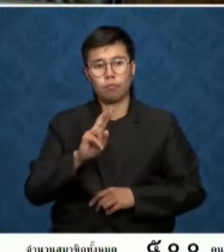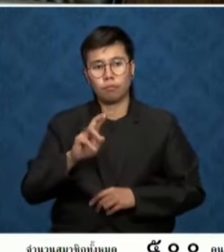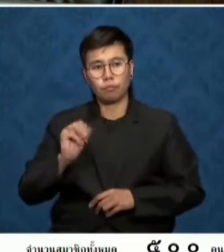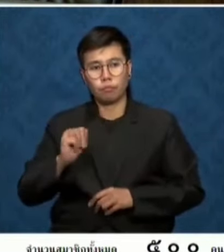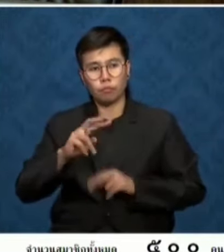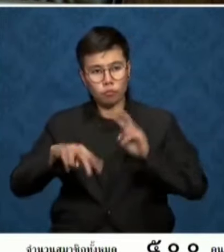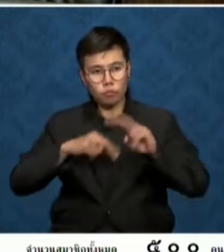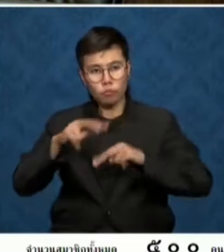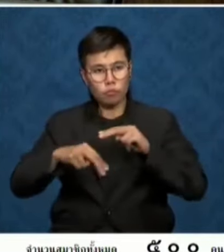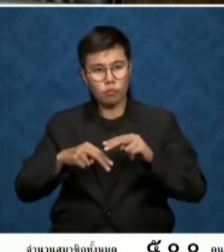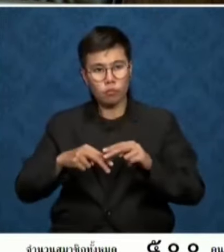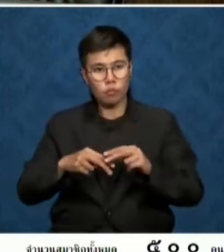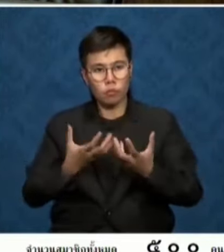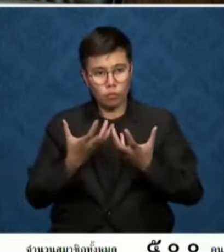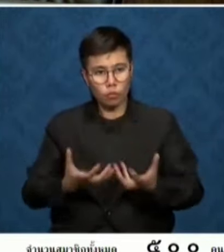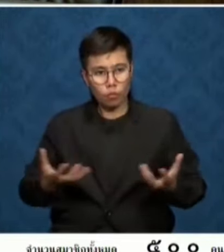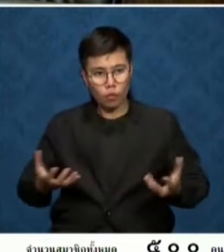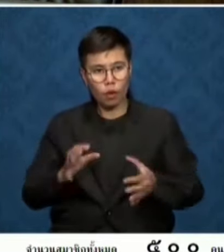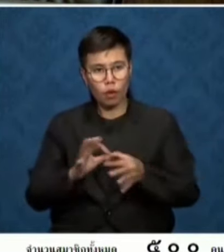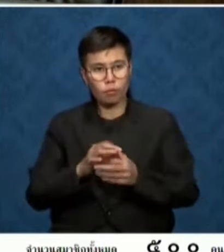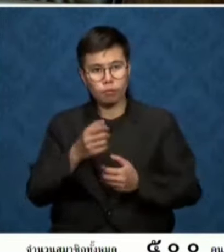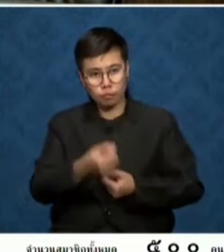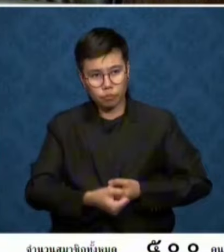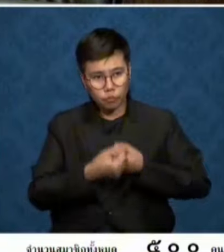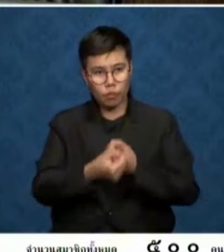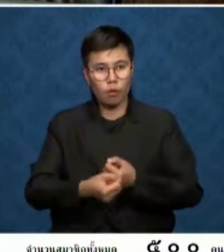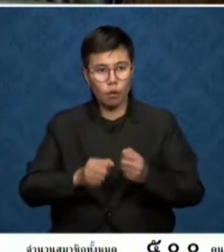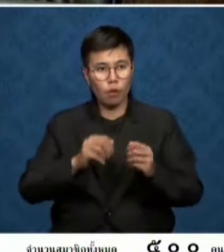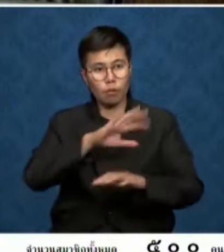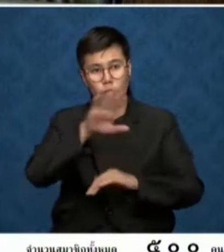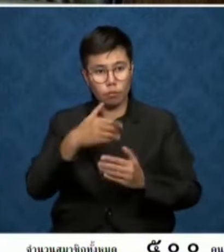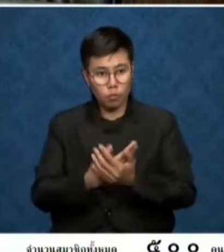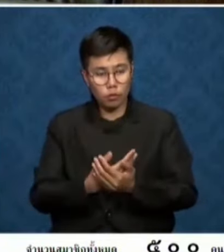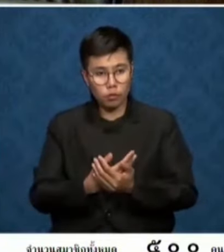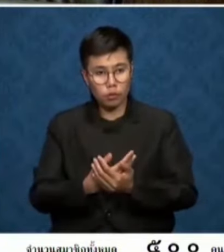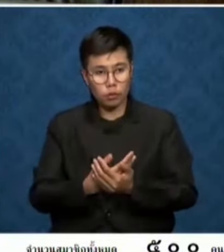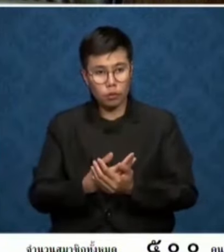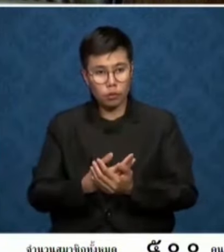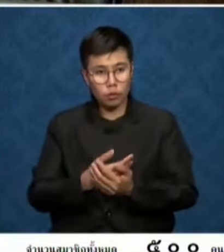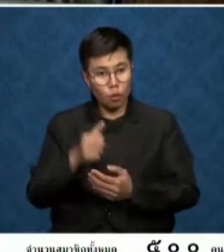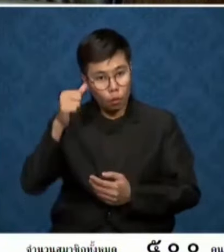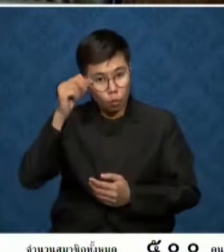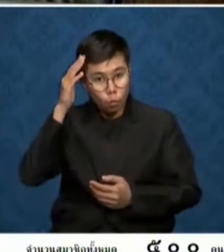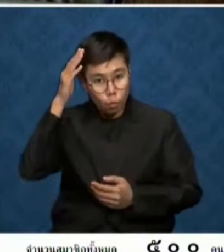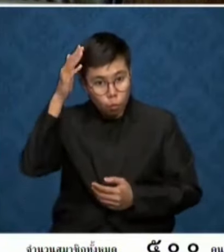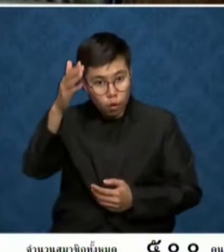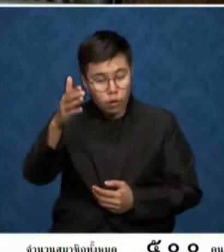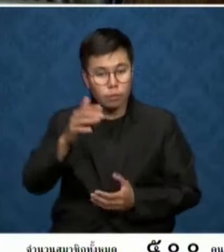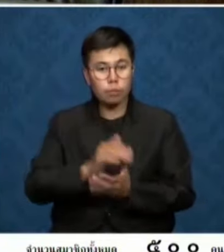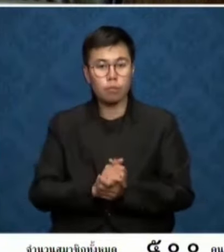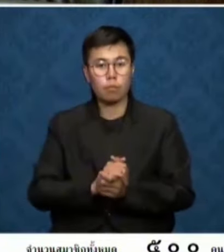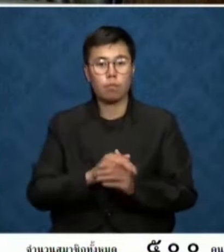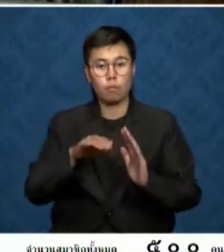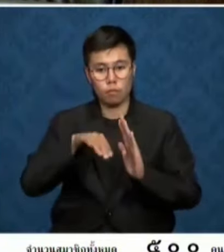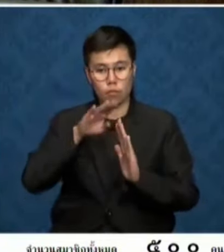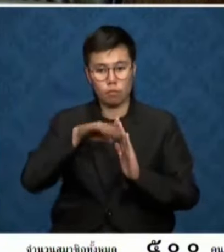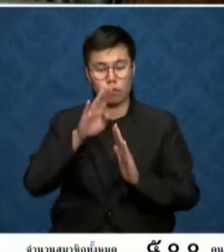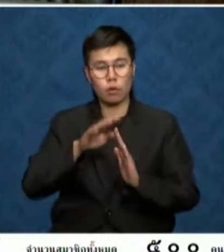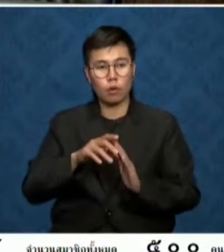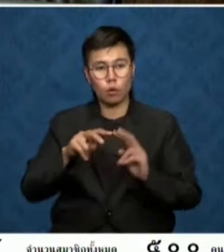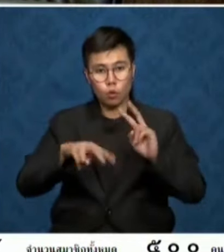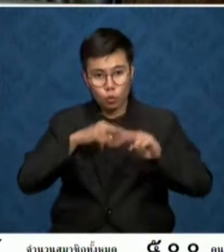ลเรื่องราคาสินค้าทางเกษตรทุกอย่างแล้วอีกไม่กี่วันนี้สุโขทัยของภาคเหนือก็ดีดูแลเรื่อง